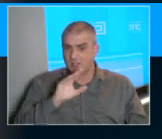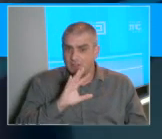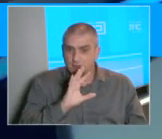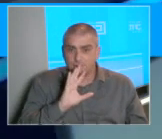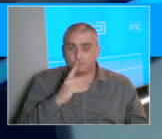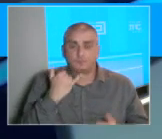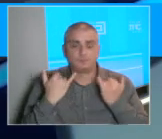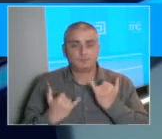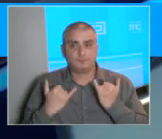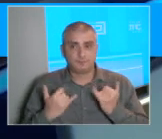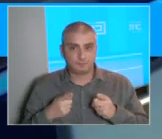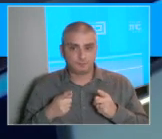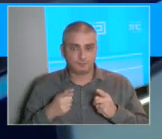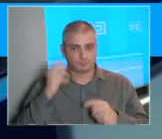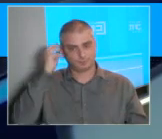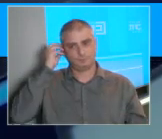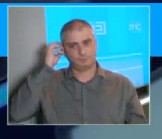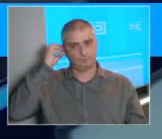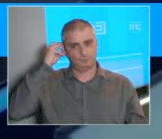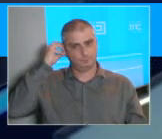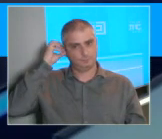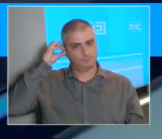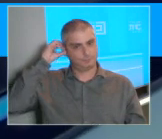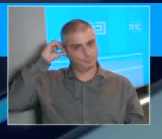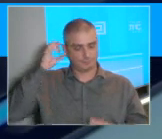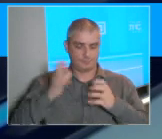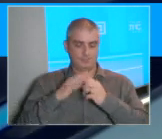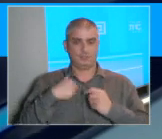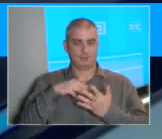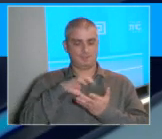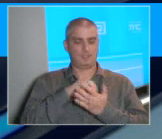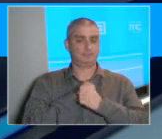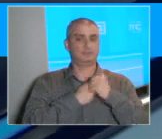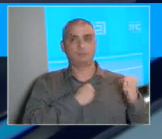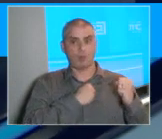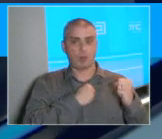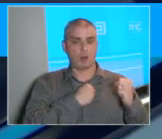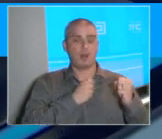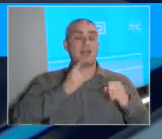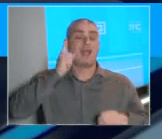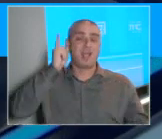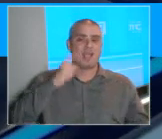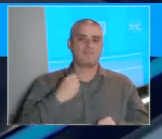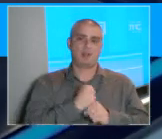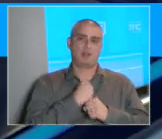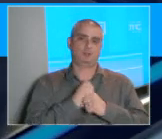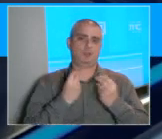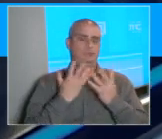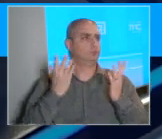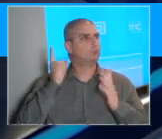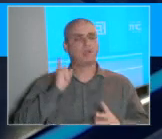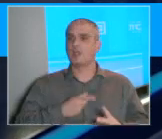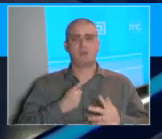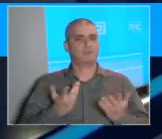על סדר היום כרגע, זה שהמחנה שאני שייכת אליו, מחנה המרכז-שמאל, חייב לעשות מעשה,